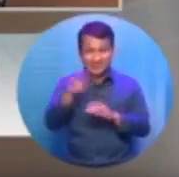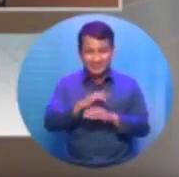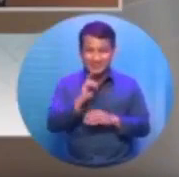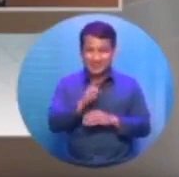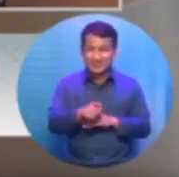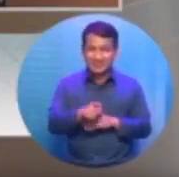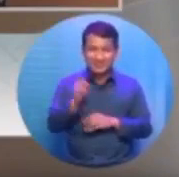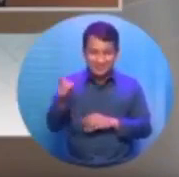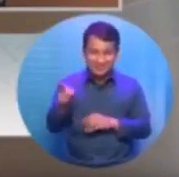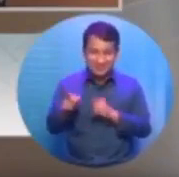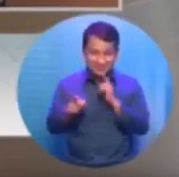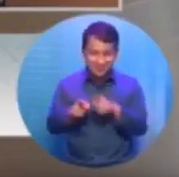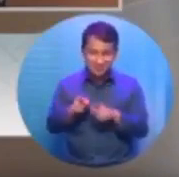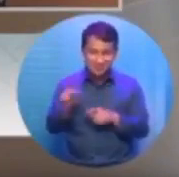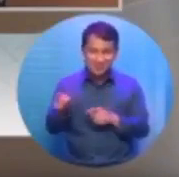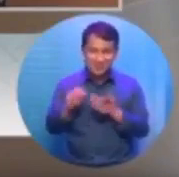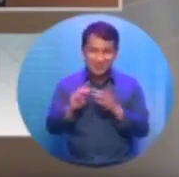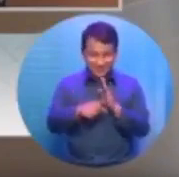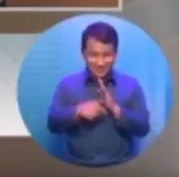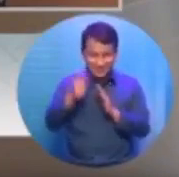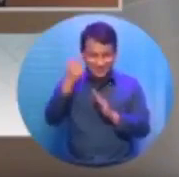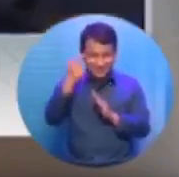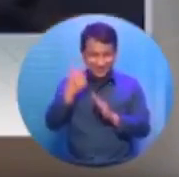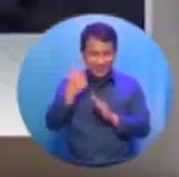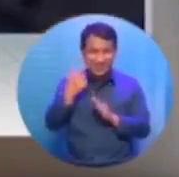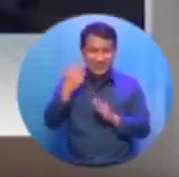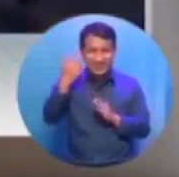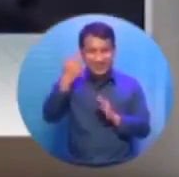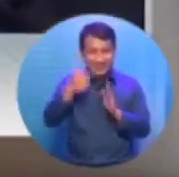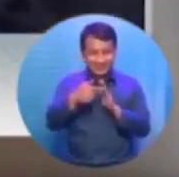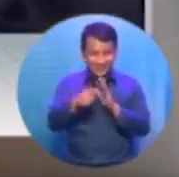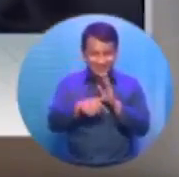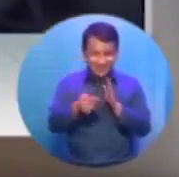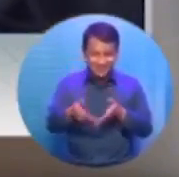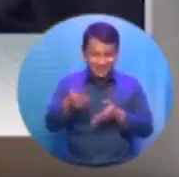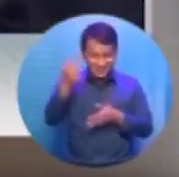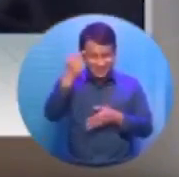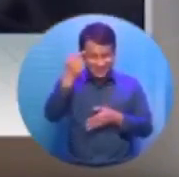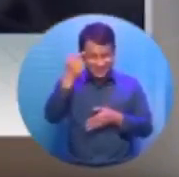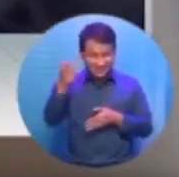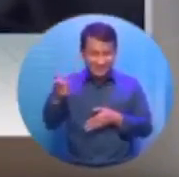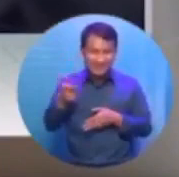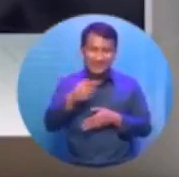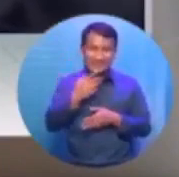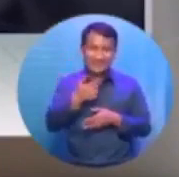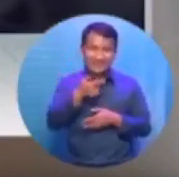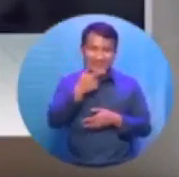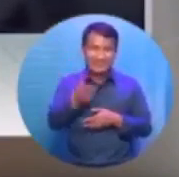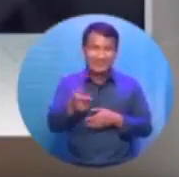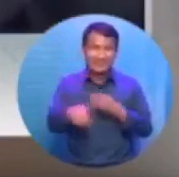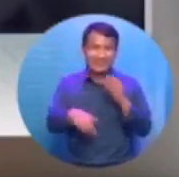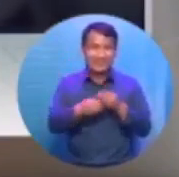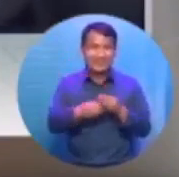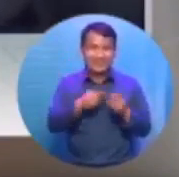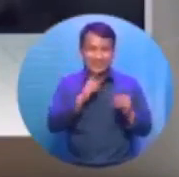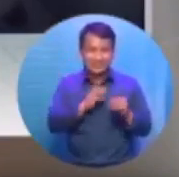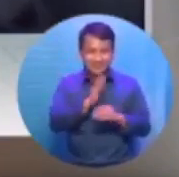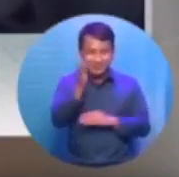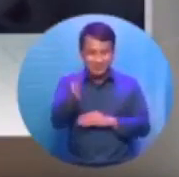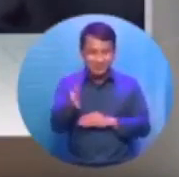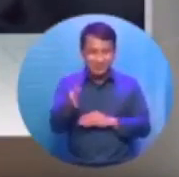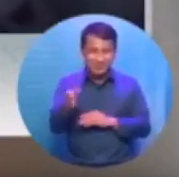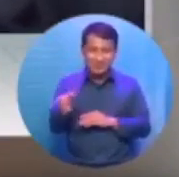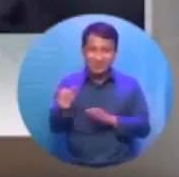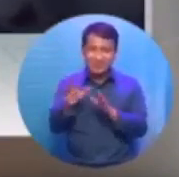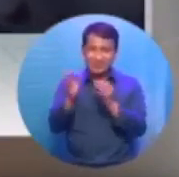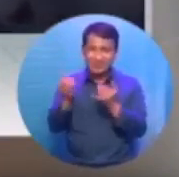Oh. Sino sabi sa'yo yung cybercrime? Atty. Garrett? Yes, Sir Rafi. Okay, dalawa. Unahin na agad natin itong nakakatawa. eh, magre-report sila sa barangay,